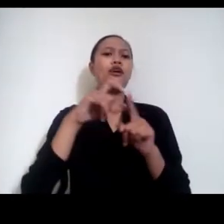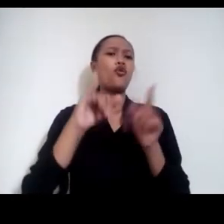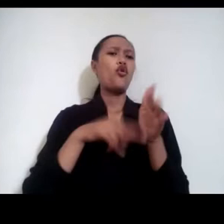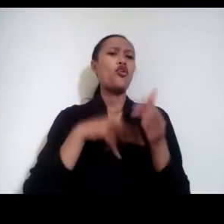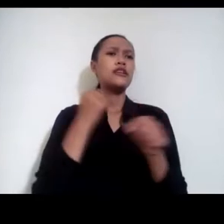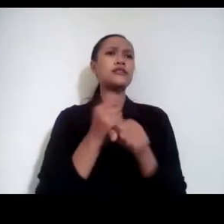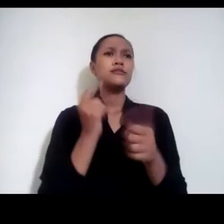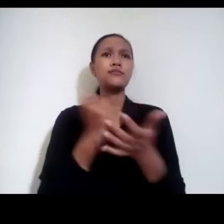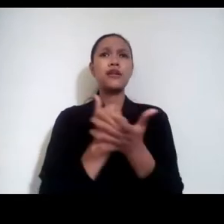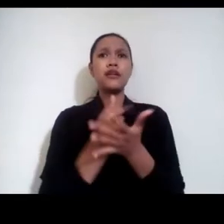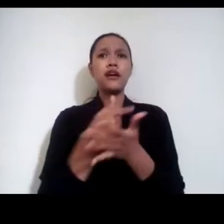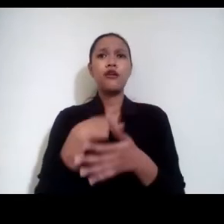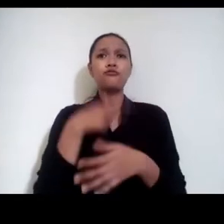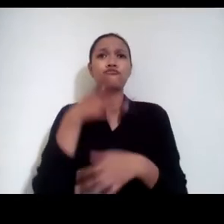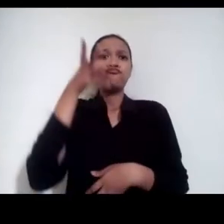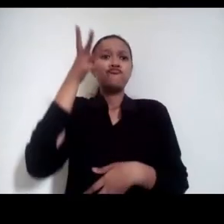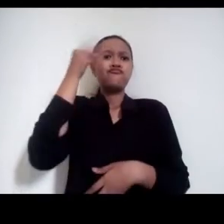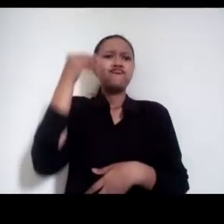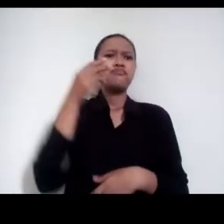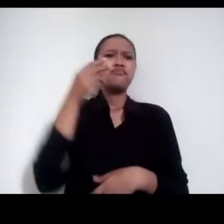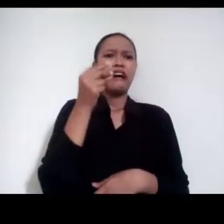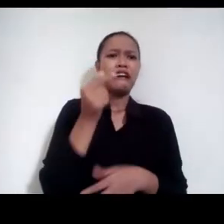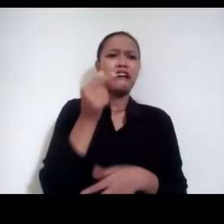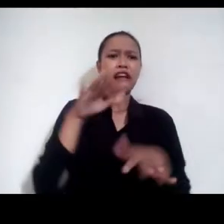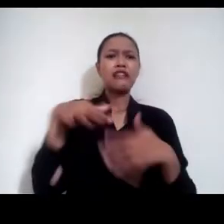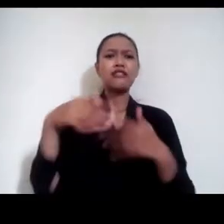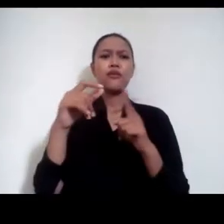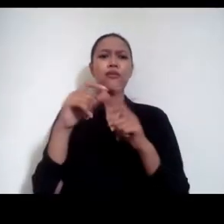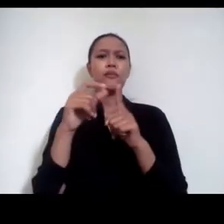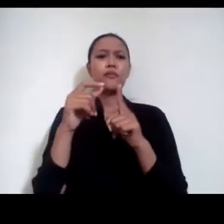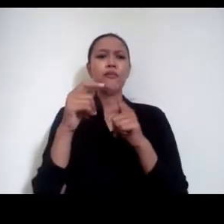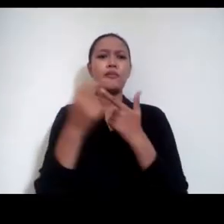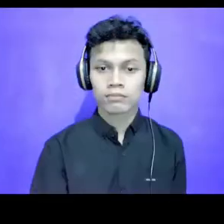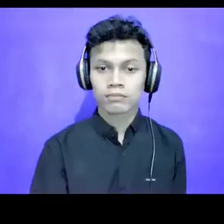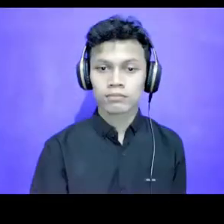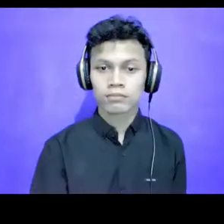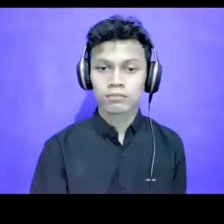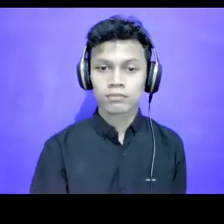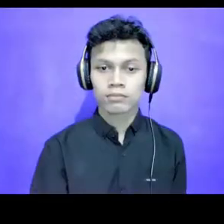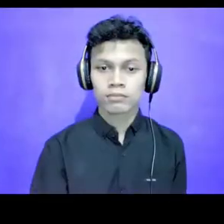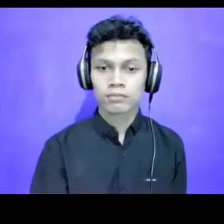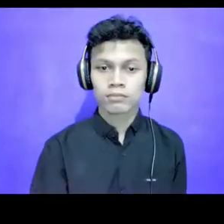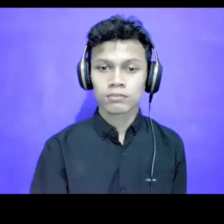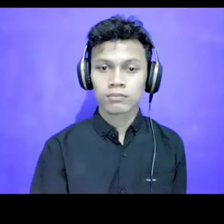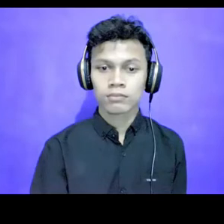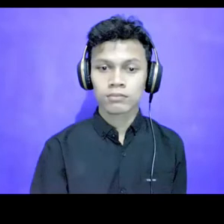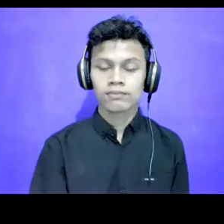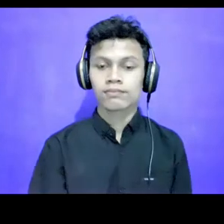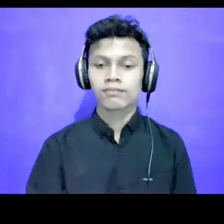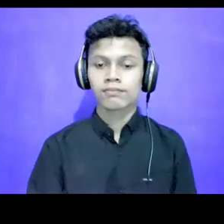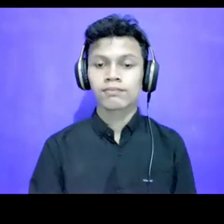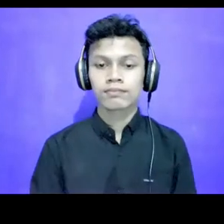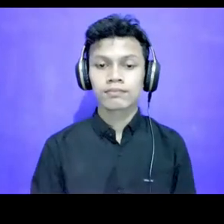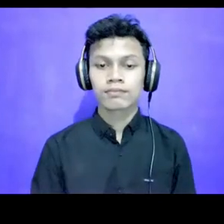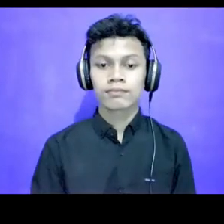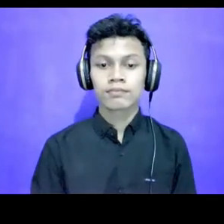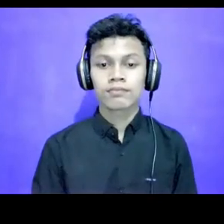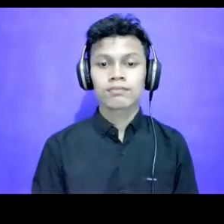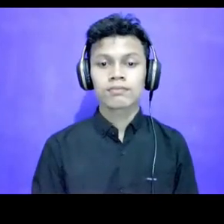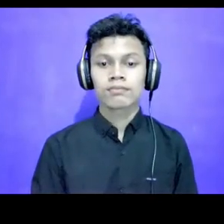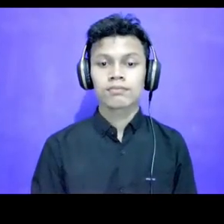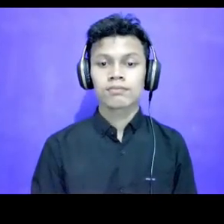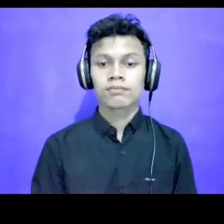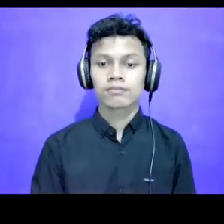Namanya Apa Namanya R Atau Python Tapi Scraping Tool Itu Sebenarnya Sekarang Sudah Banyak Sekali Tersedia